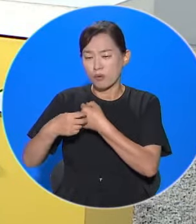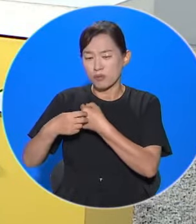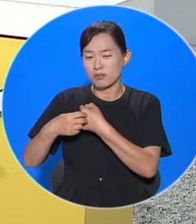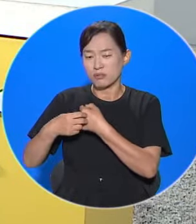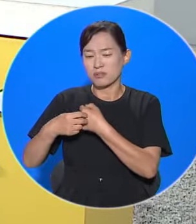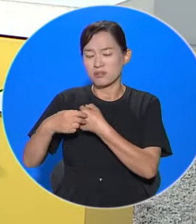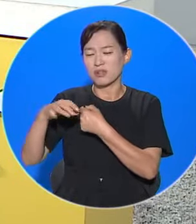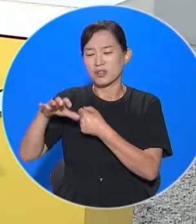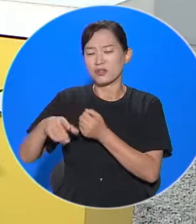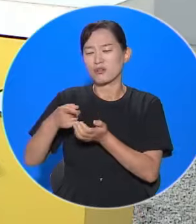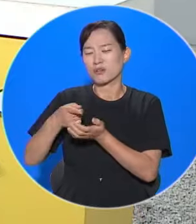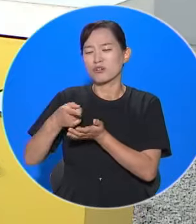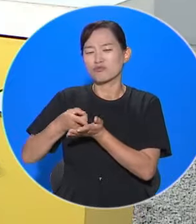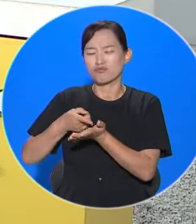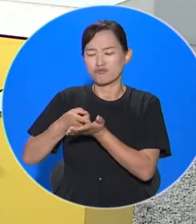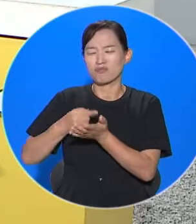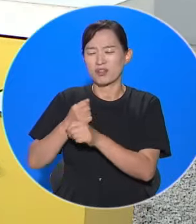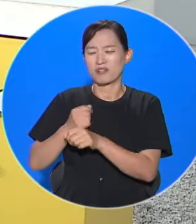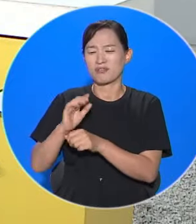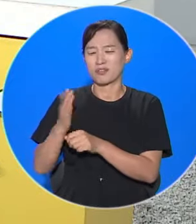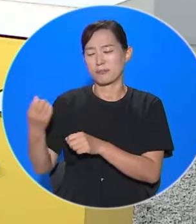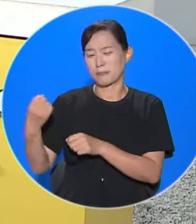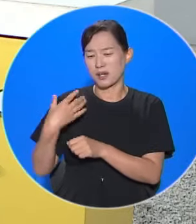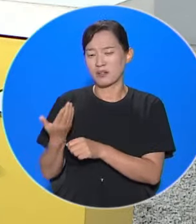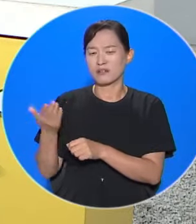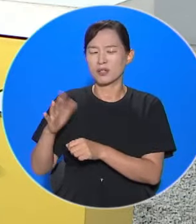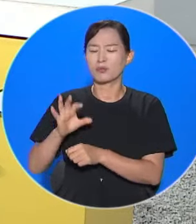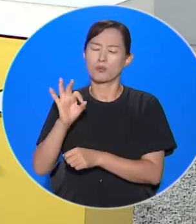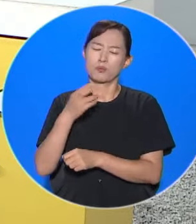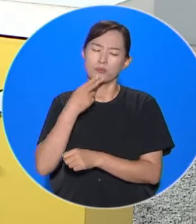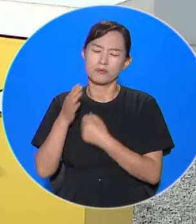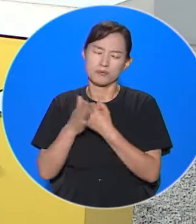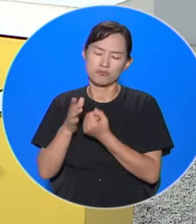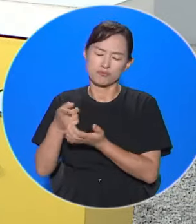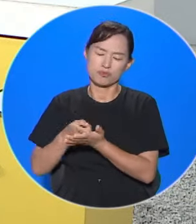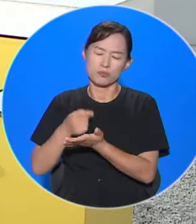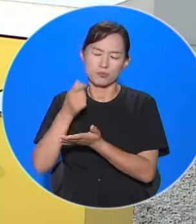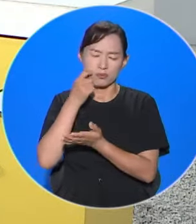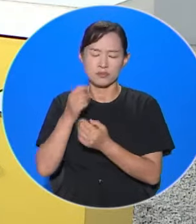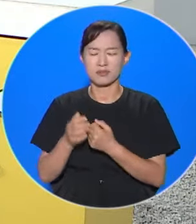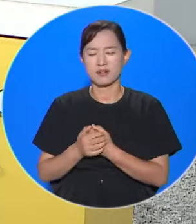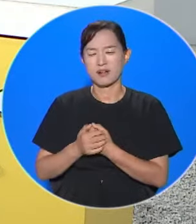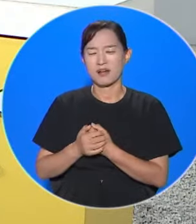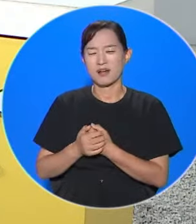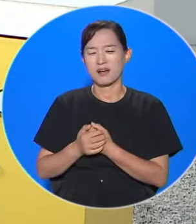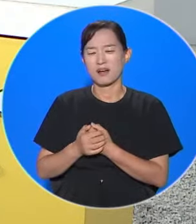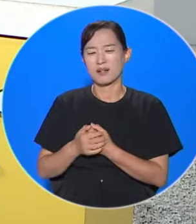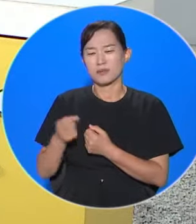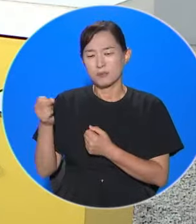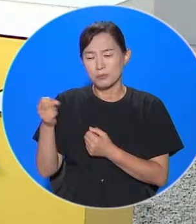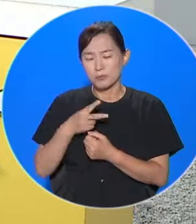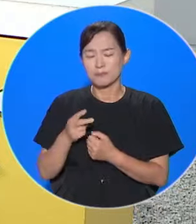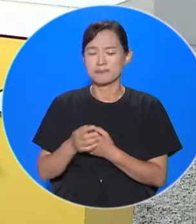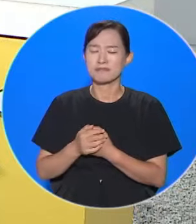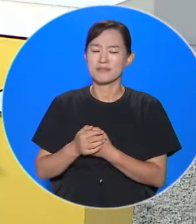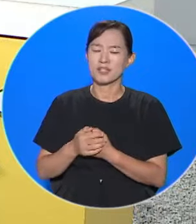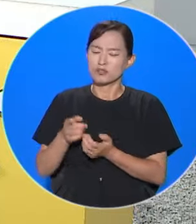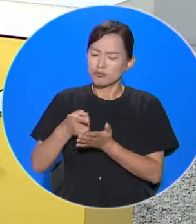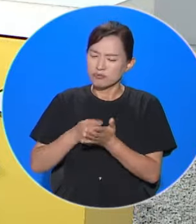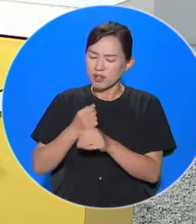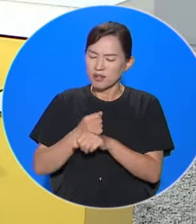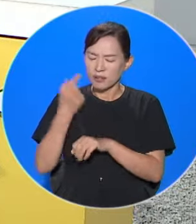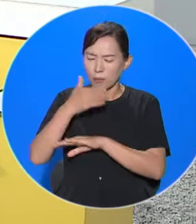이제 수술을 이제 저기 못하고 또 이제 하려고 이제 마음을 먹었었는데 이사를 네. 가게 되는데 그